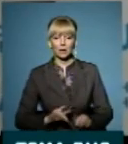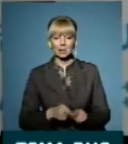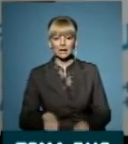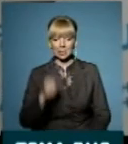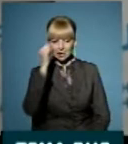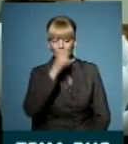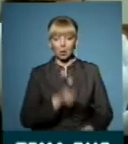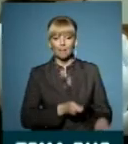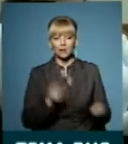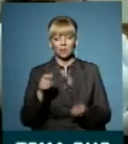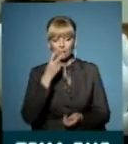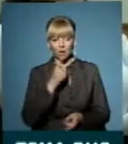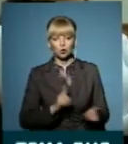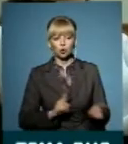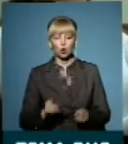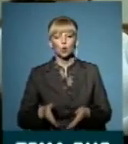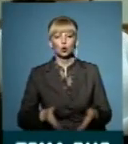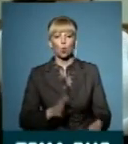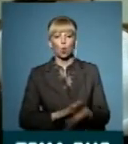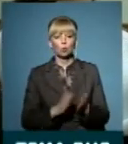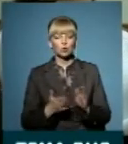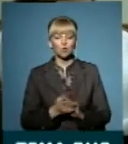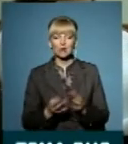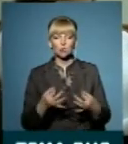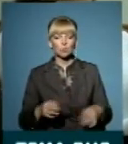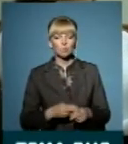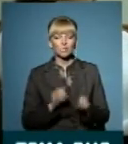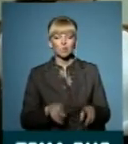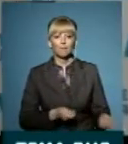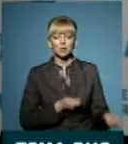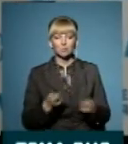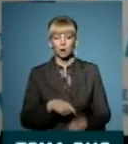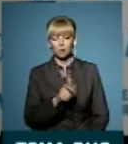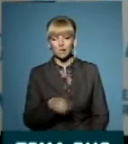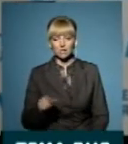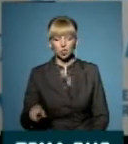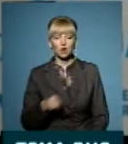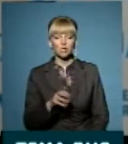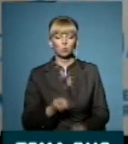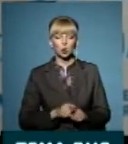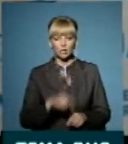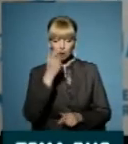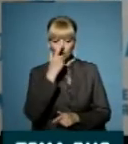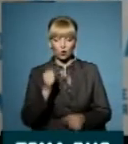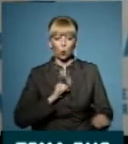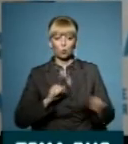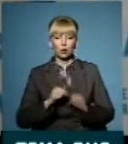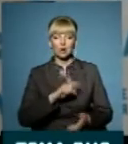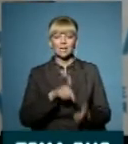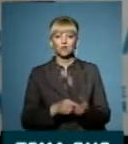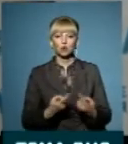зими, перевізник бачить, що дорожня обстановка не дозволяє безпечно перевозити пасажирів, він про це повідомляє управління